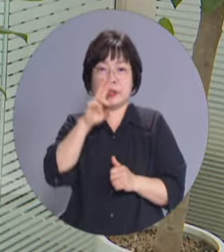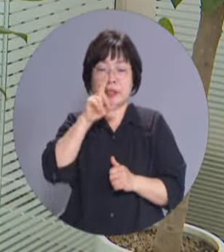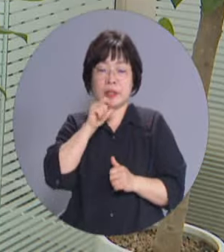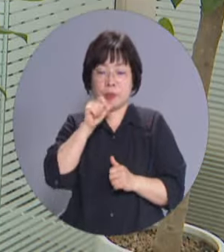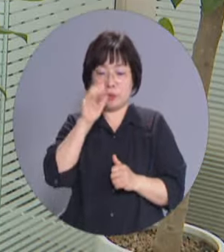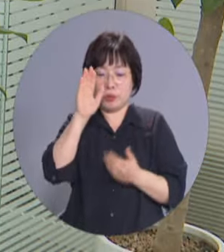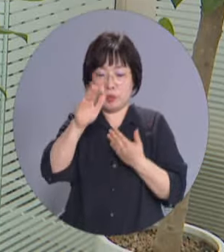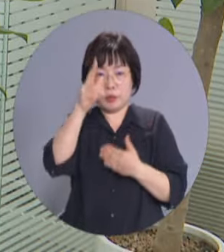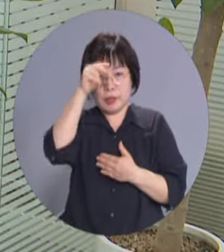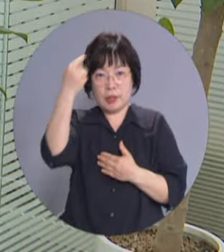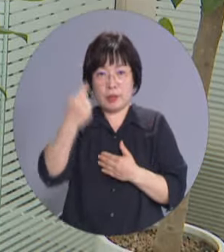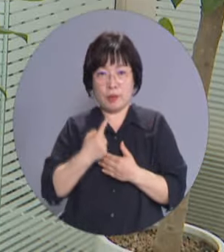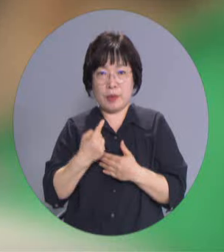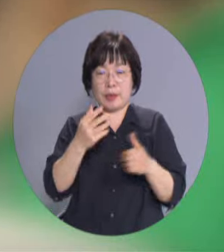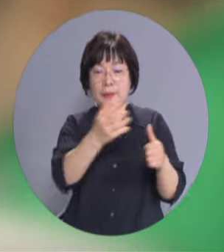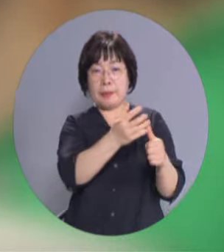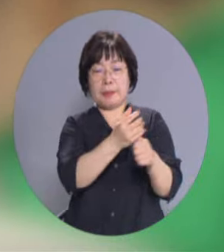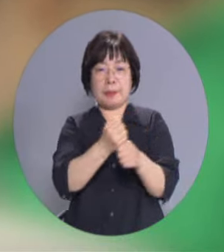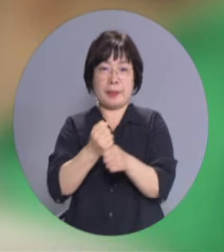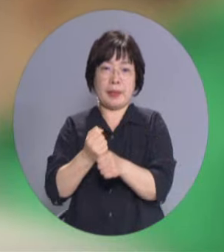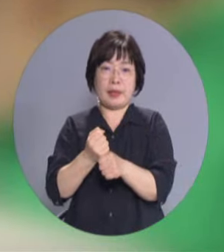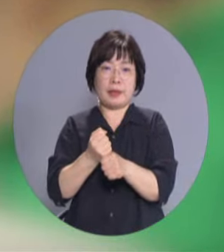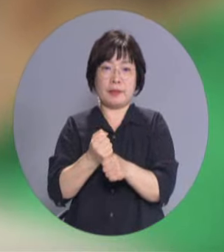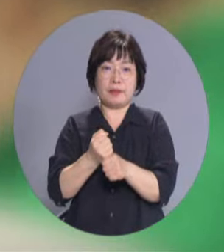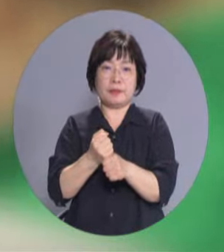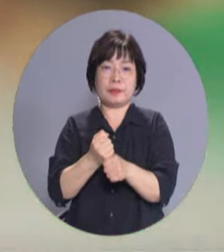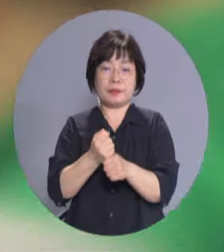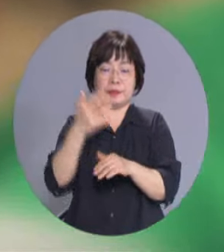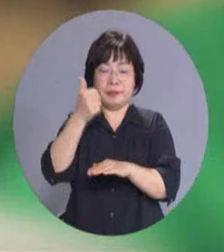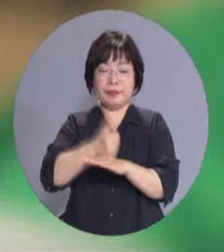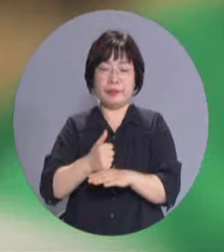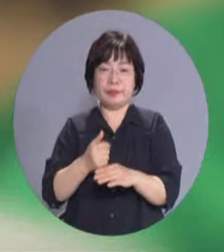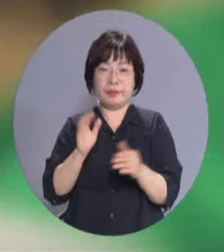경찰이 오기까지 15분 안 인를 지키며